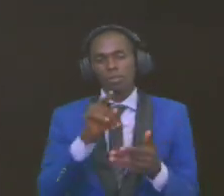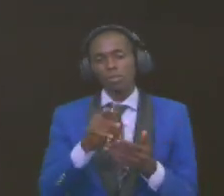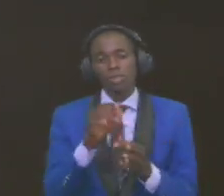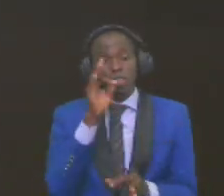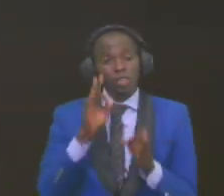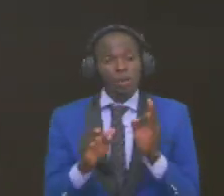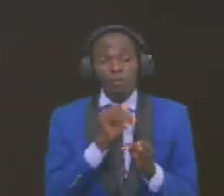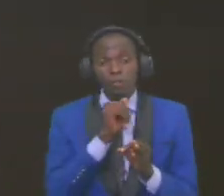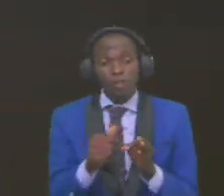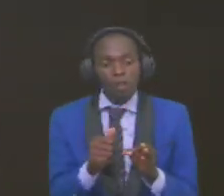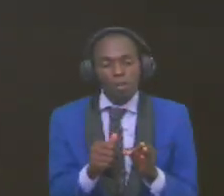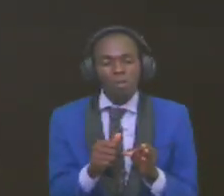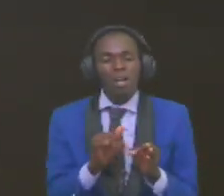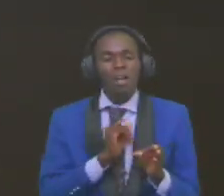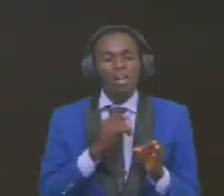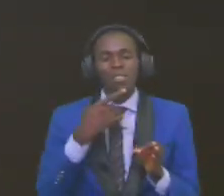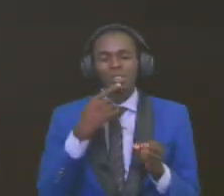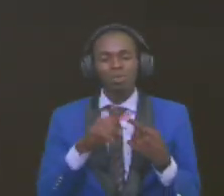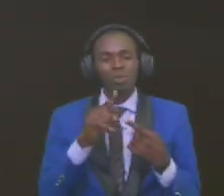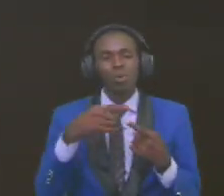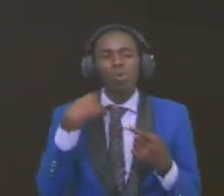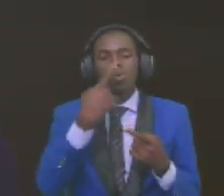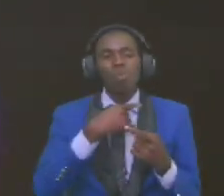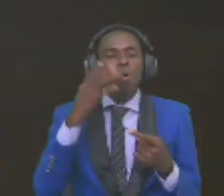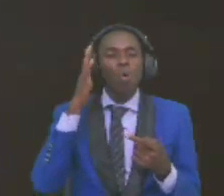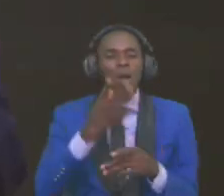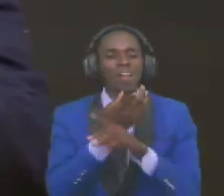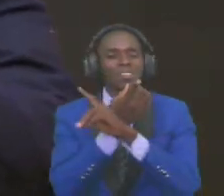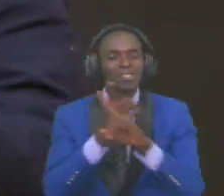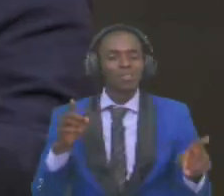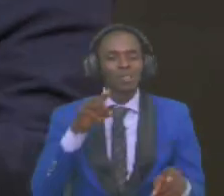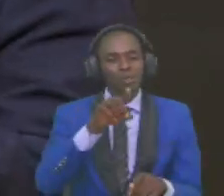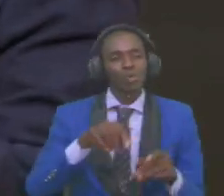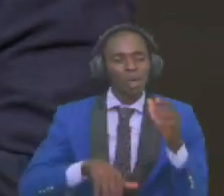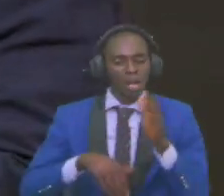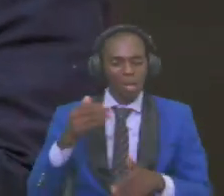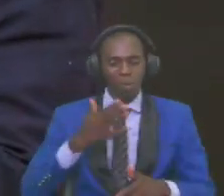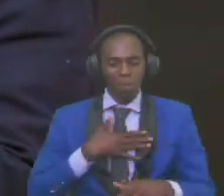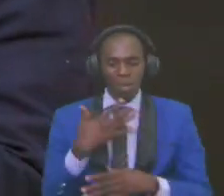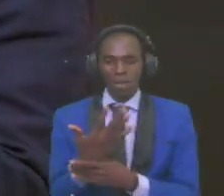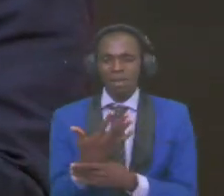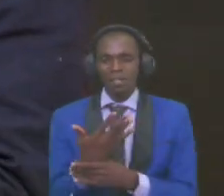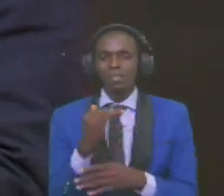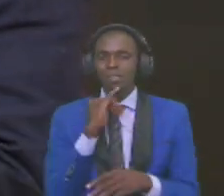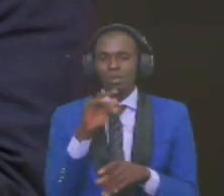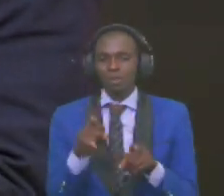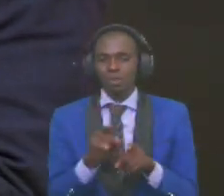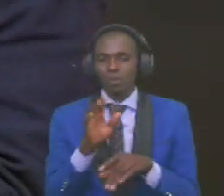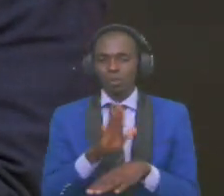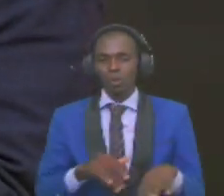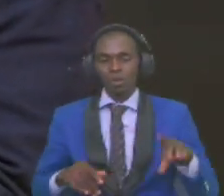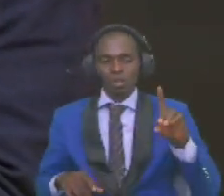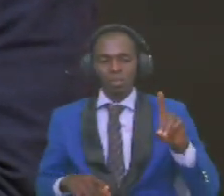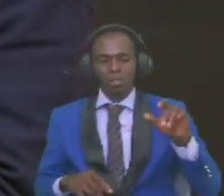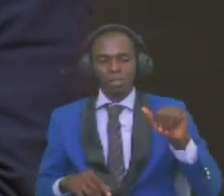vous le faites pas cela mais qui vous délivrera deux mers maintenant voici le courage